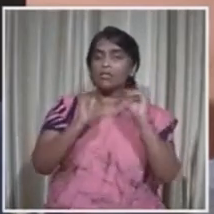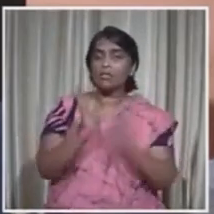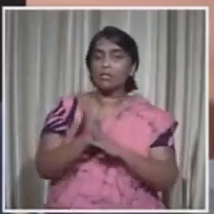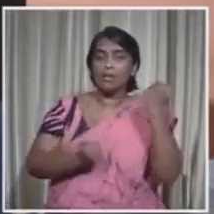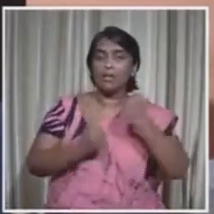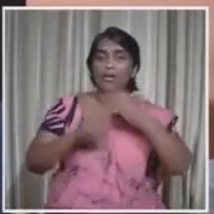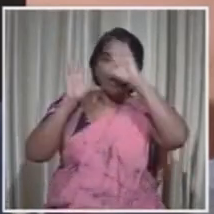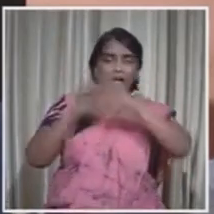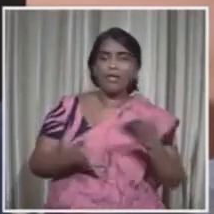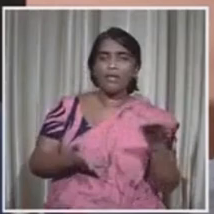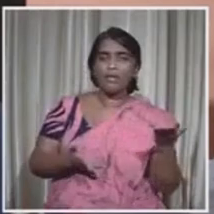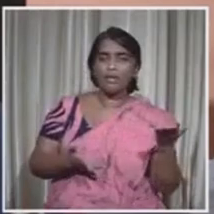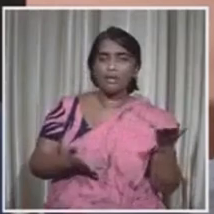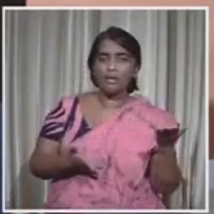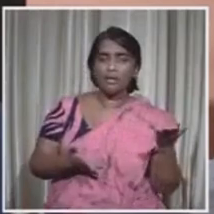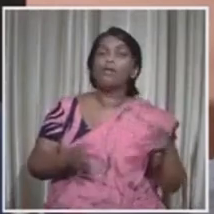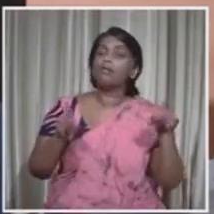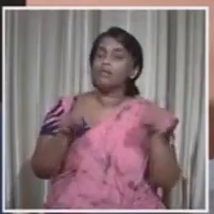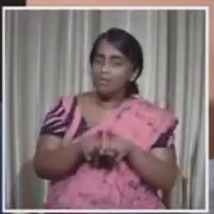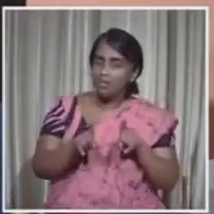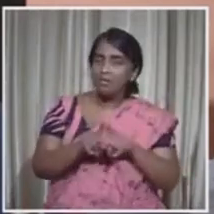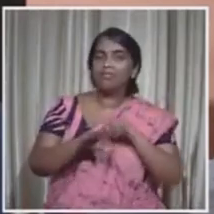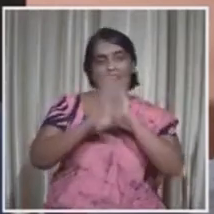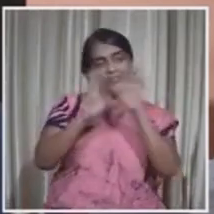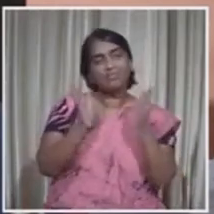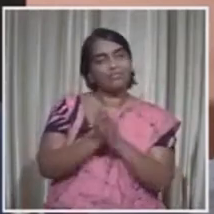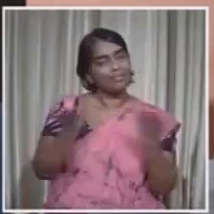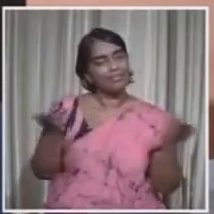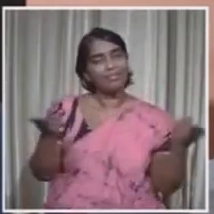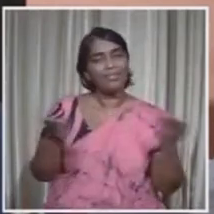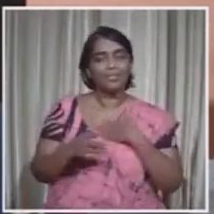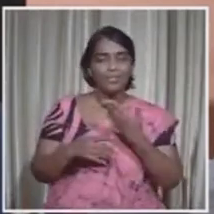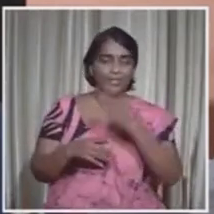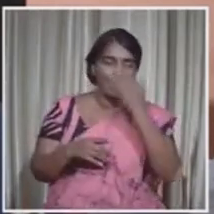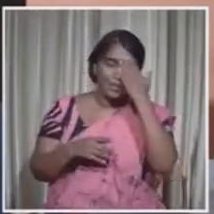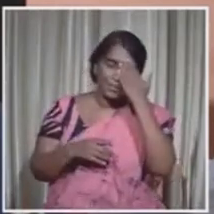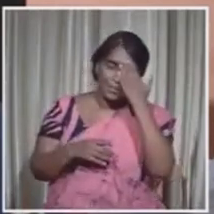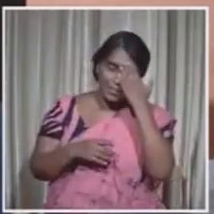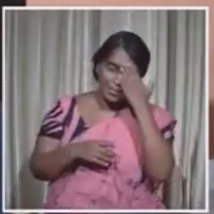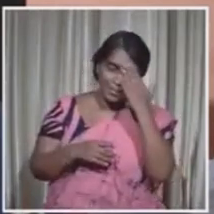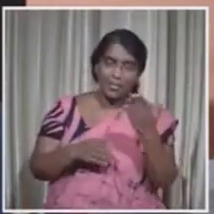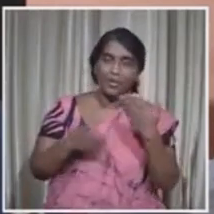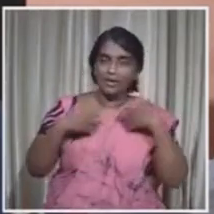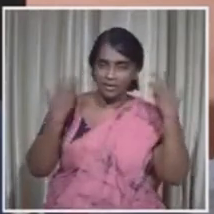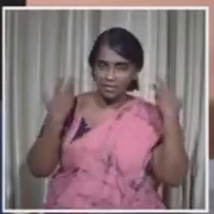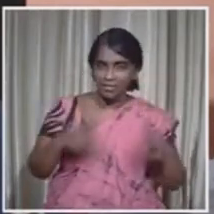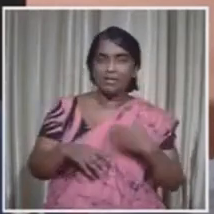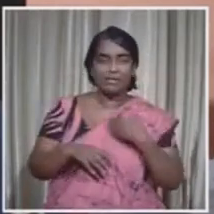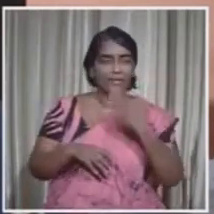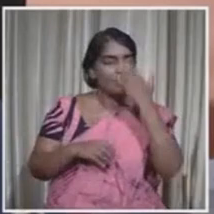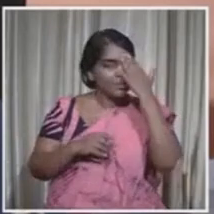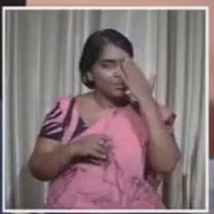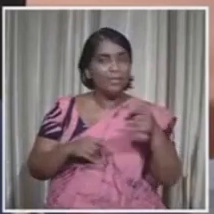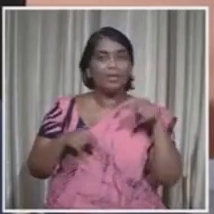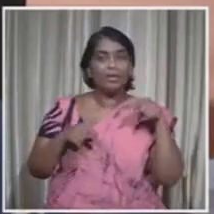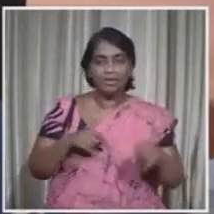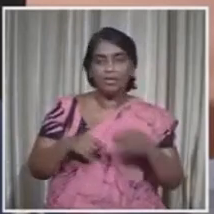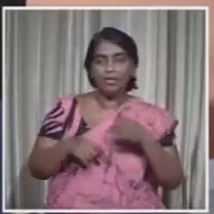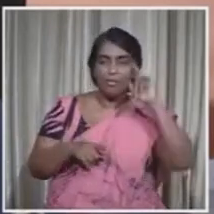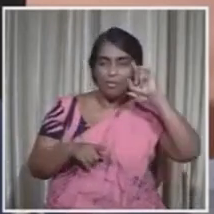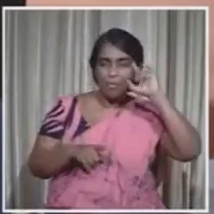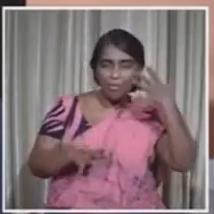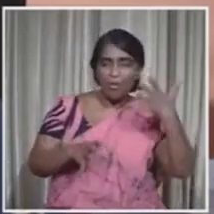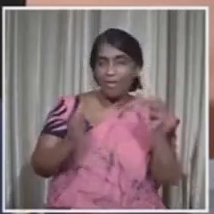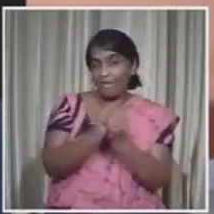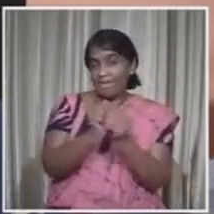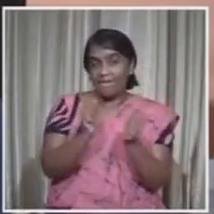ආවේ? ඉතින් මේ ඔක්කොම එවනම් කරුණාකරලා අවසන් කරනවා. කරුණාකරලා මේ නිකන් ගොම්පාට දාලි